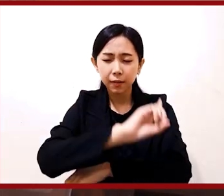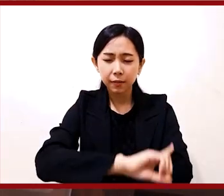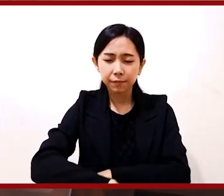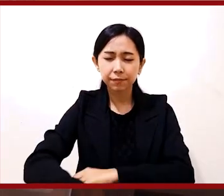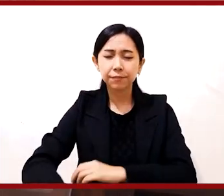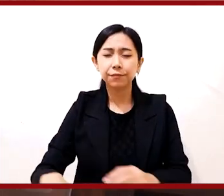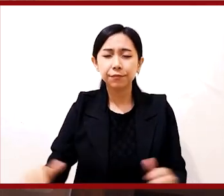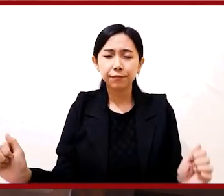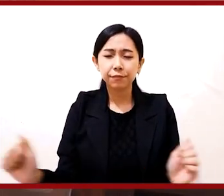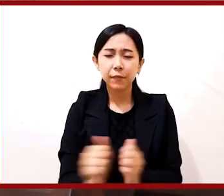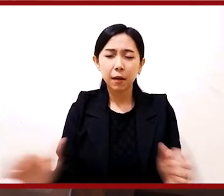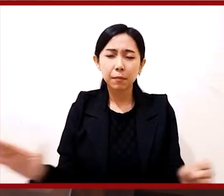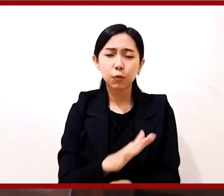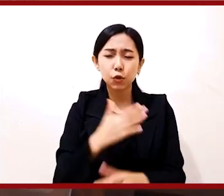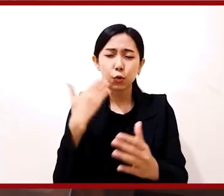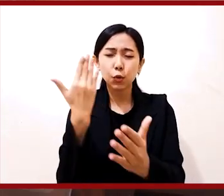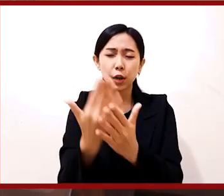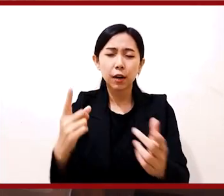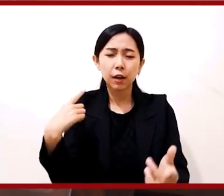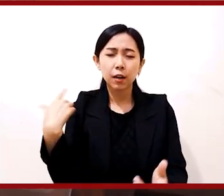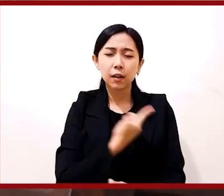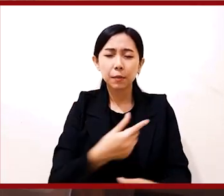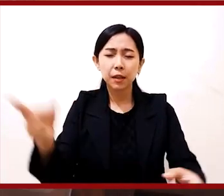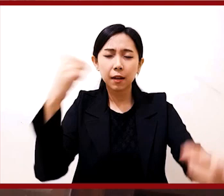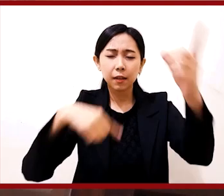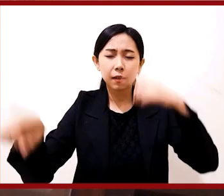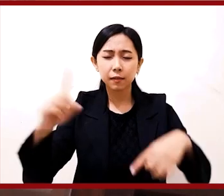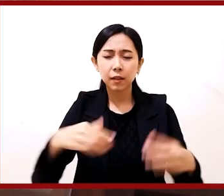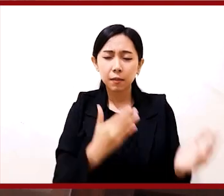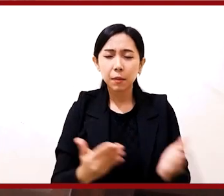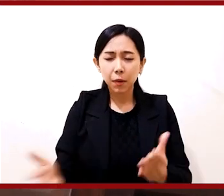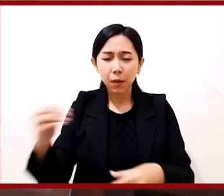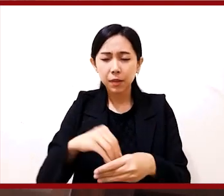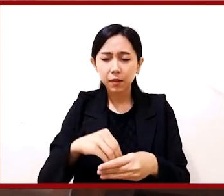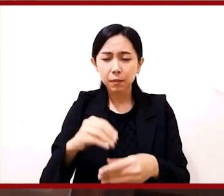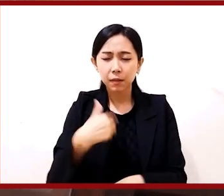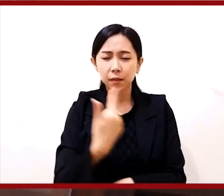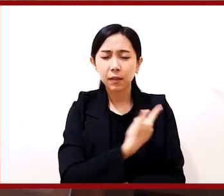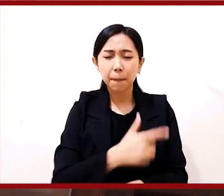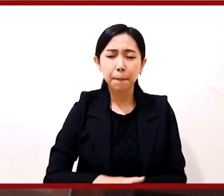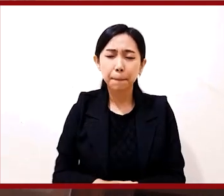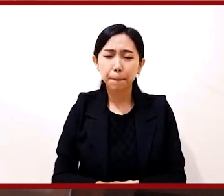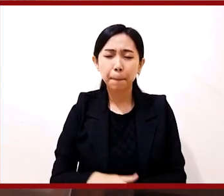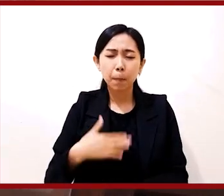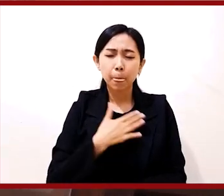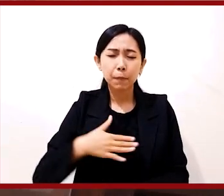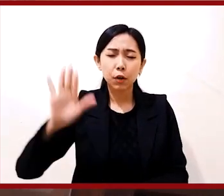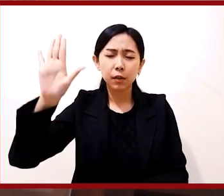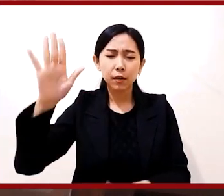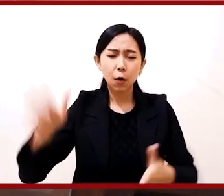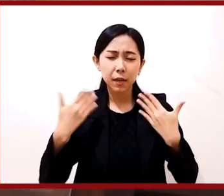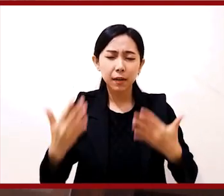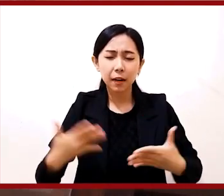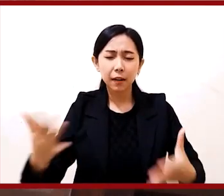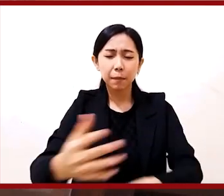hari. Dengan penuh ungkapan syukur kami datang kepadamu membawa persembahan kami. Kiranya